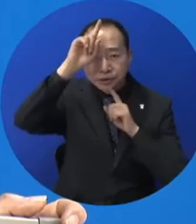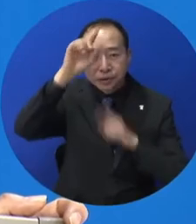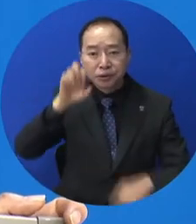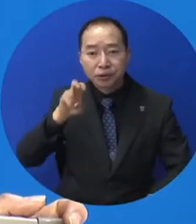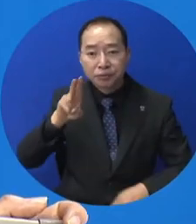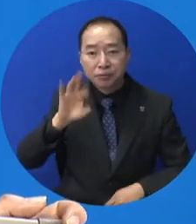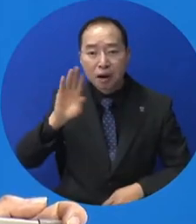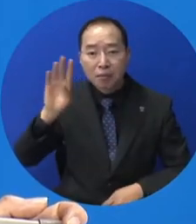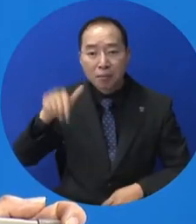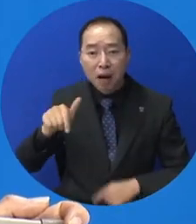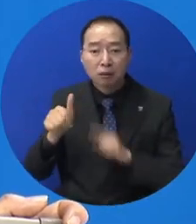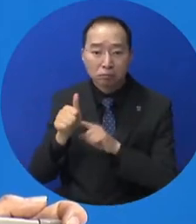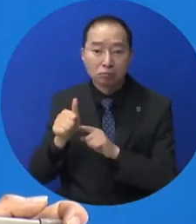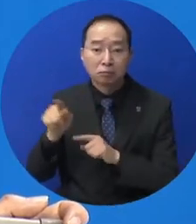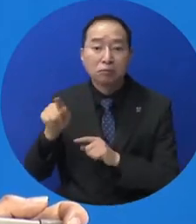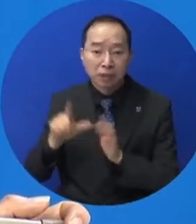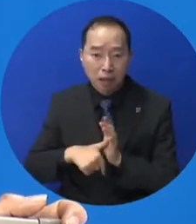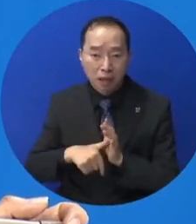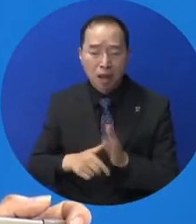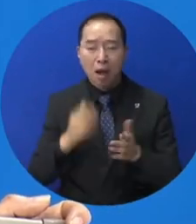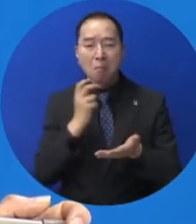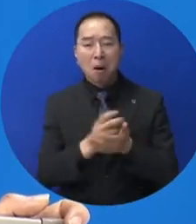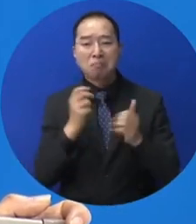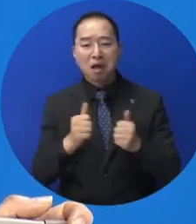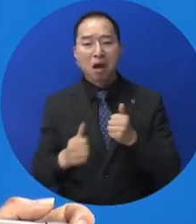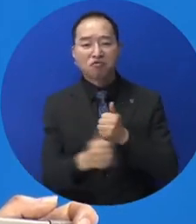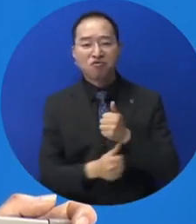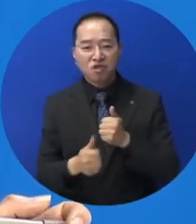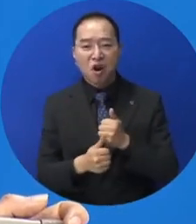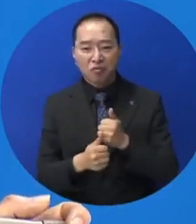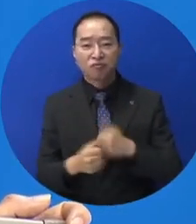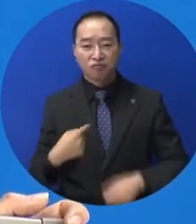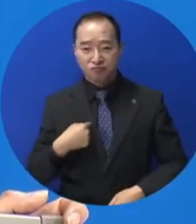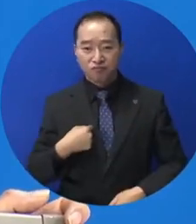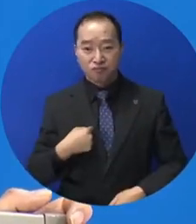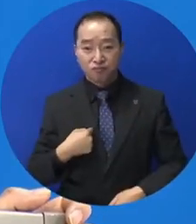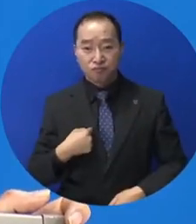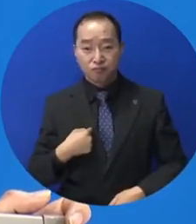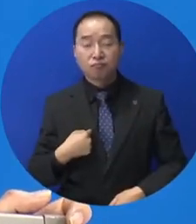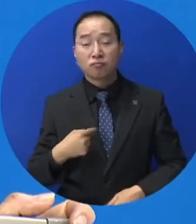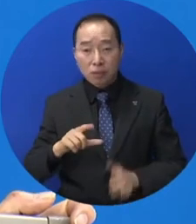제가 법사위원회 법사위 간사로서